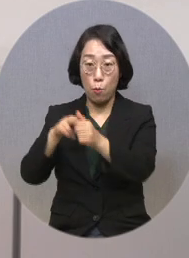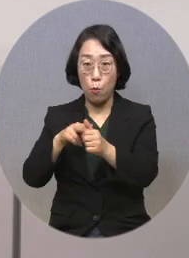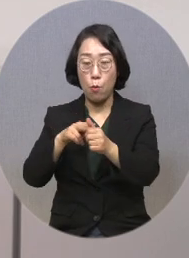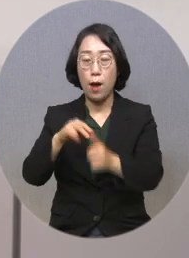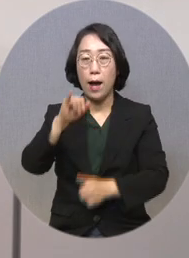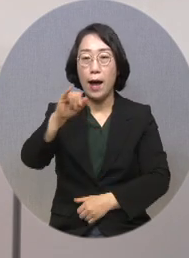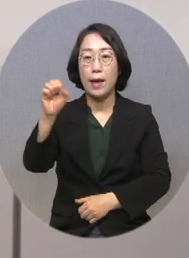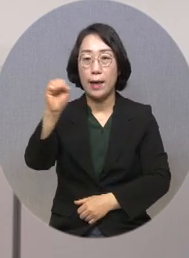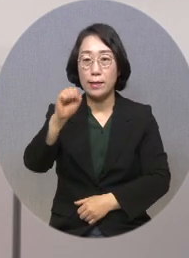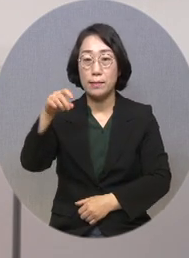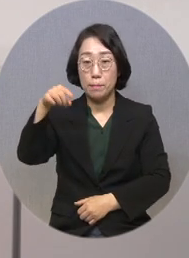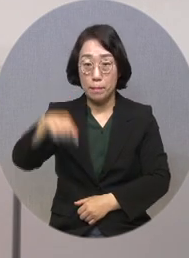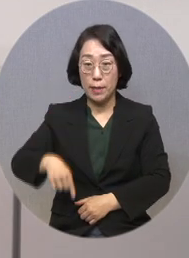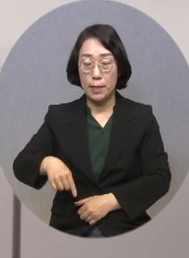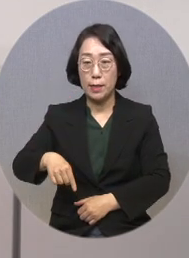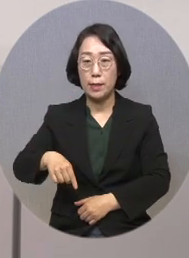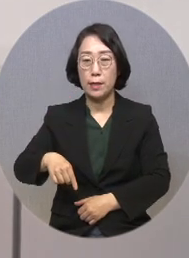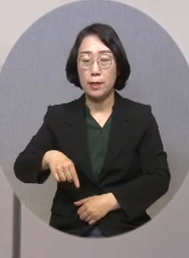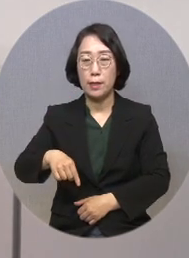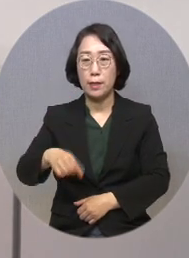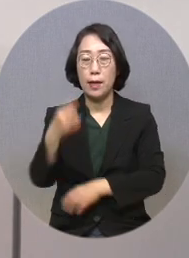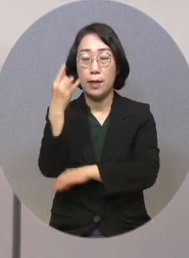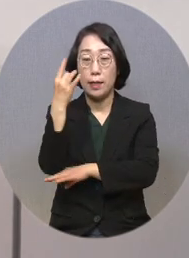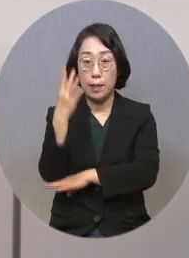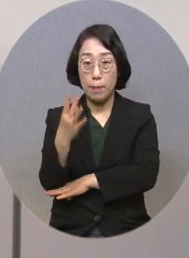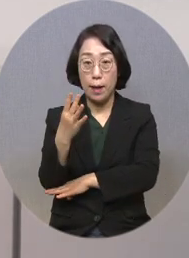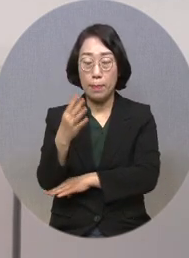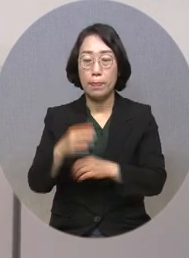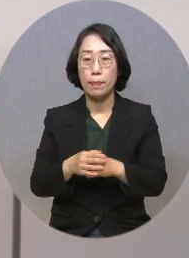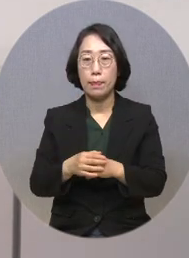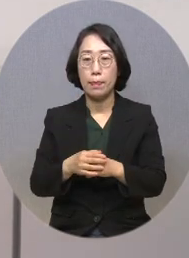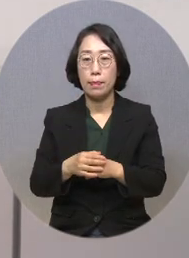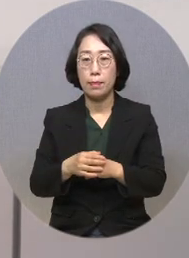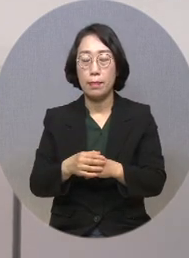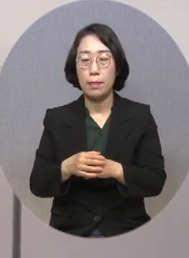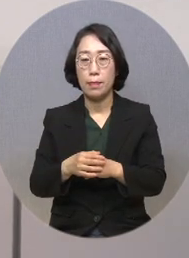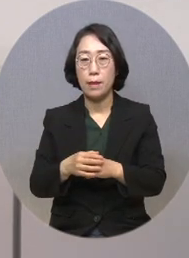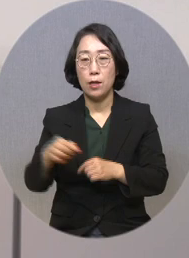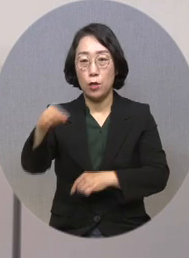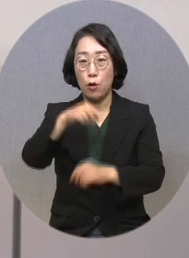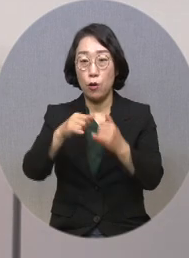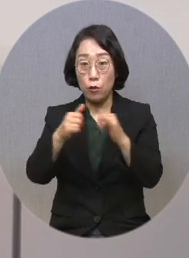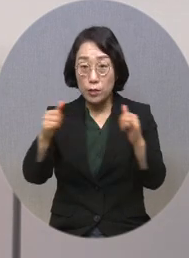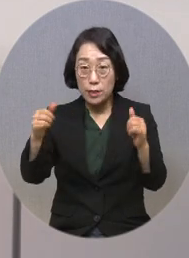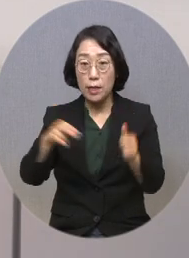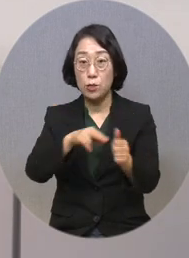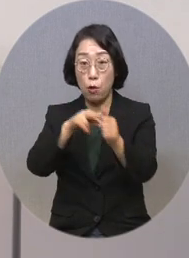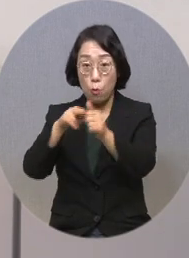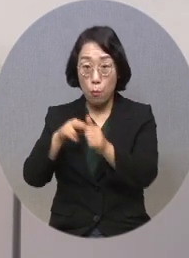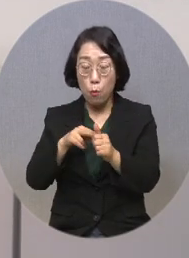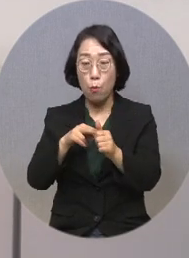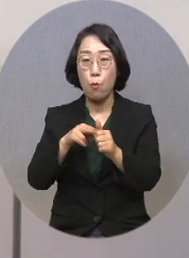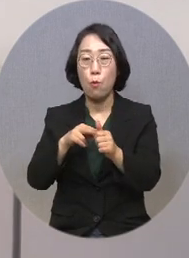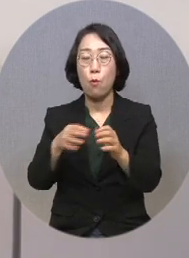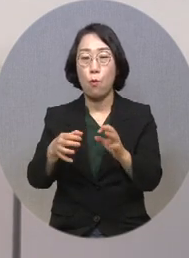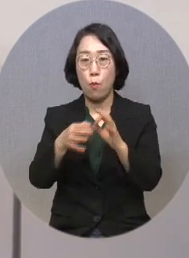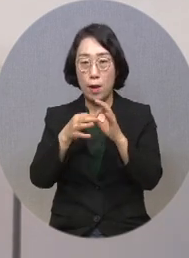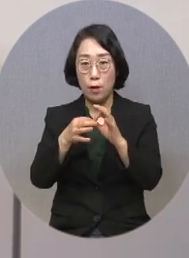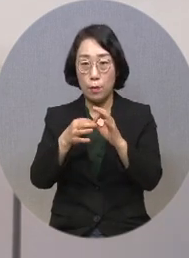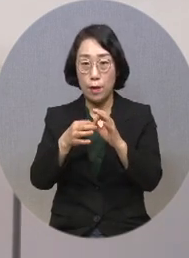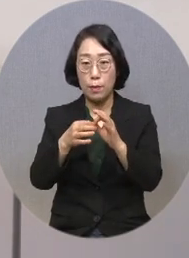합니다. 정보전략계획 기반의 경영자 정보 시스템 EIS 구축 방법으로 대전대학교